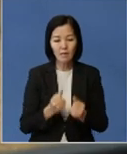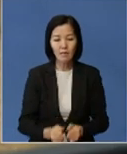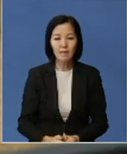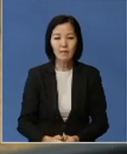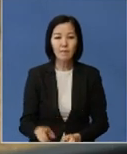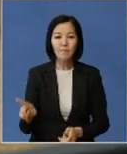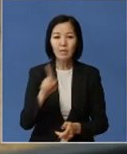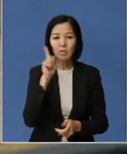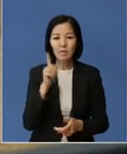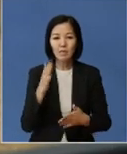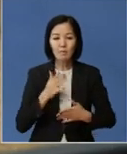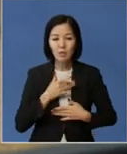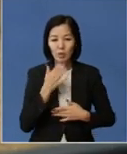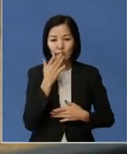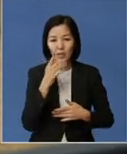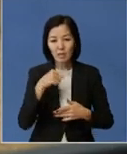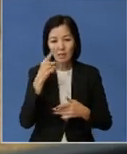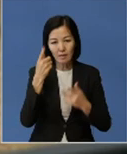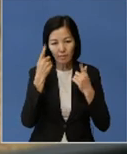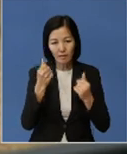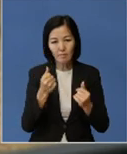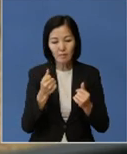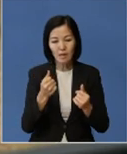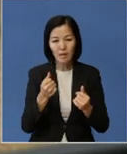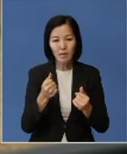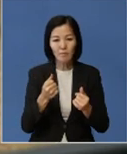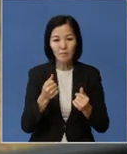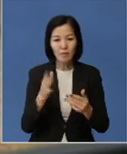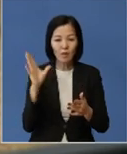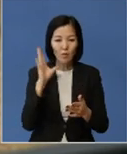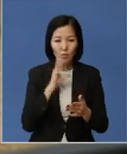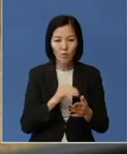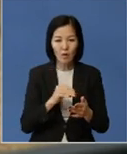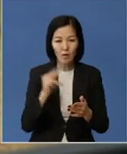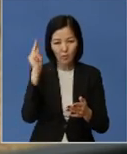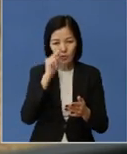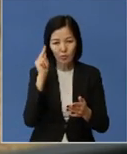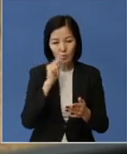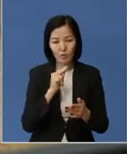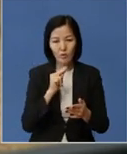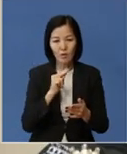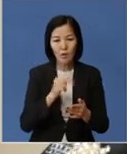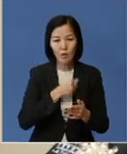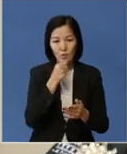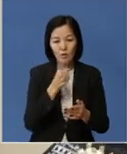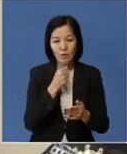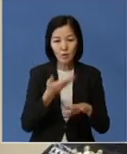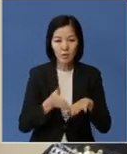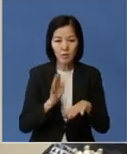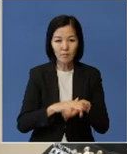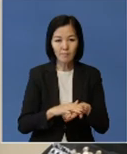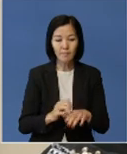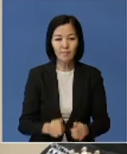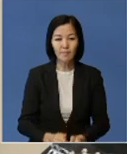тілді білеміз, шет тілін білеміз, сондықтан біз оңай қабылдап кеттік. Ал үлкен жастағы адамдарға біршама қиындық тудыруы мүмкін. Мысалға